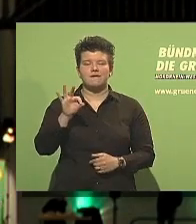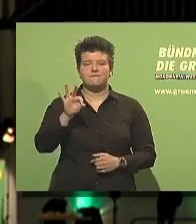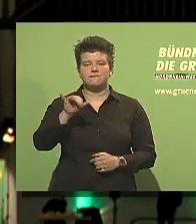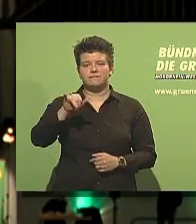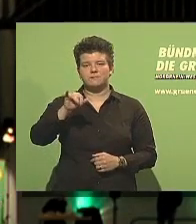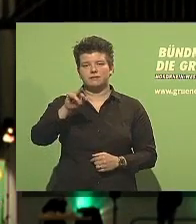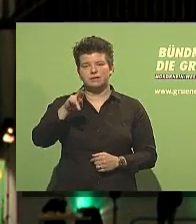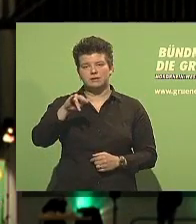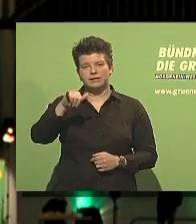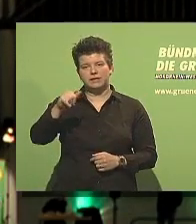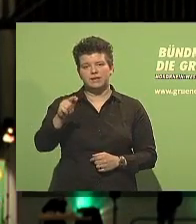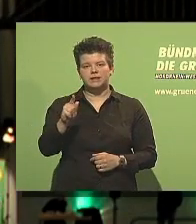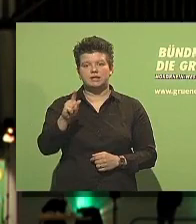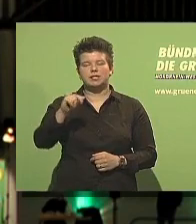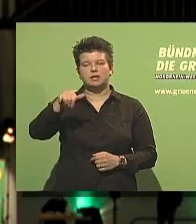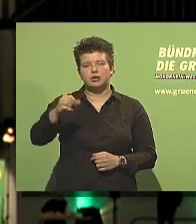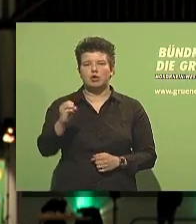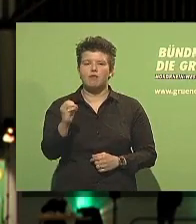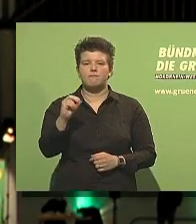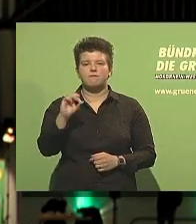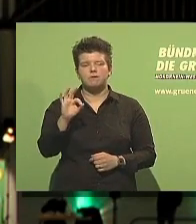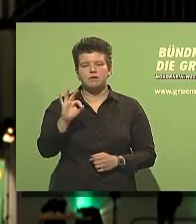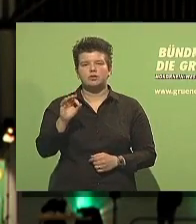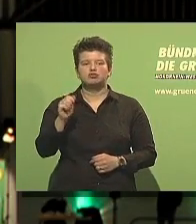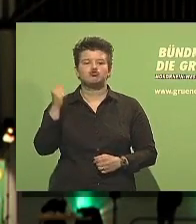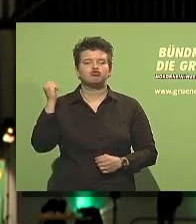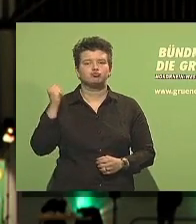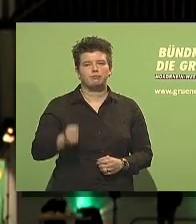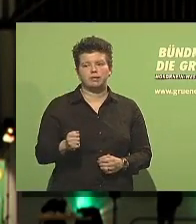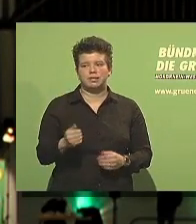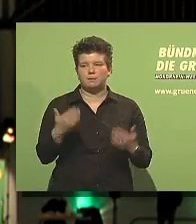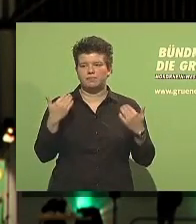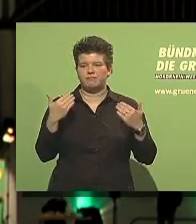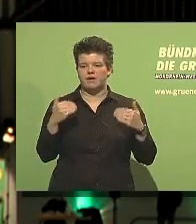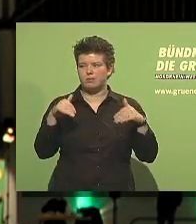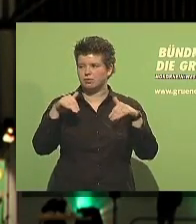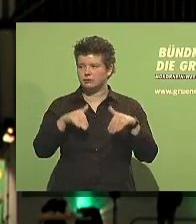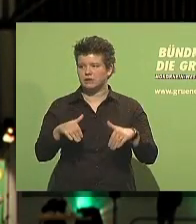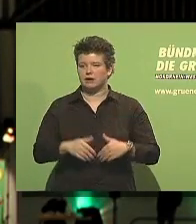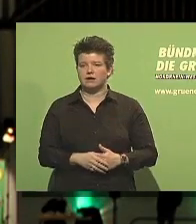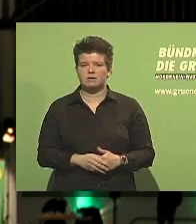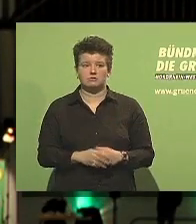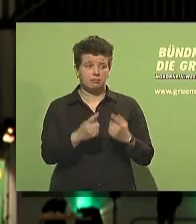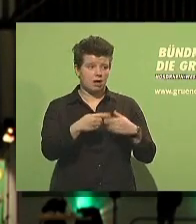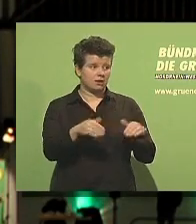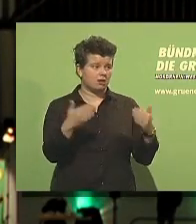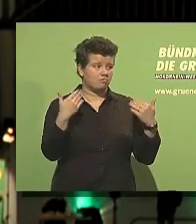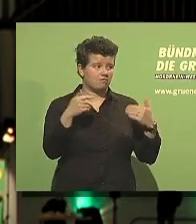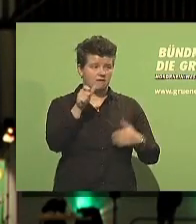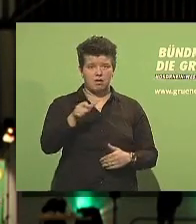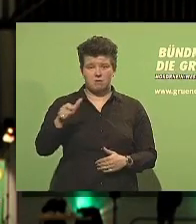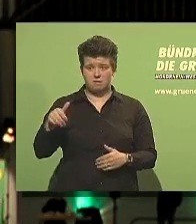vor. Gibt es weitere Bewerbungen? Das scheint nicht der Fall zu sein.